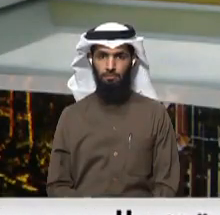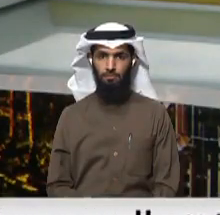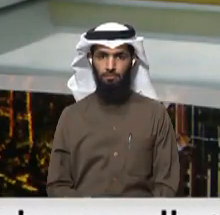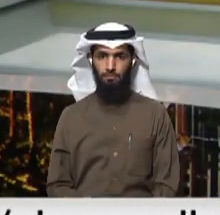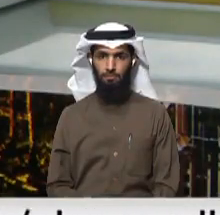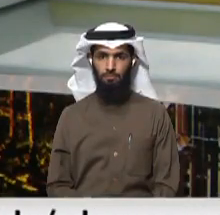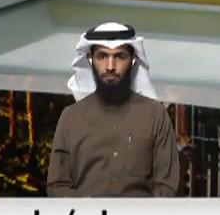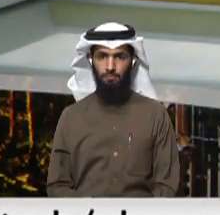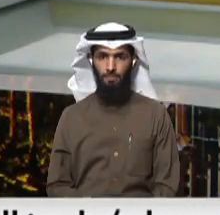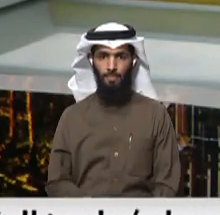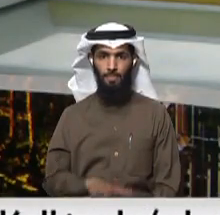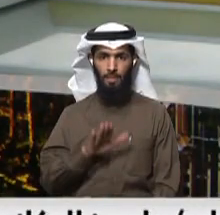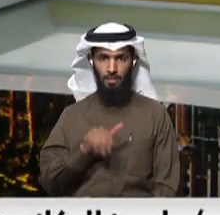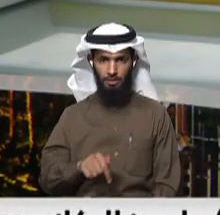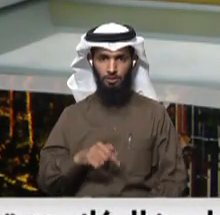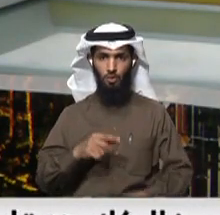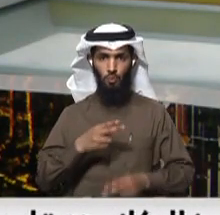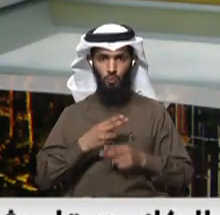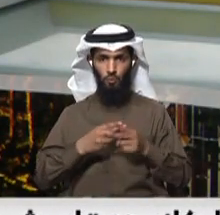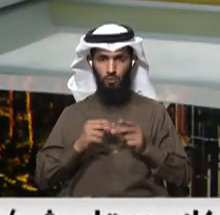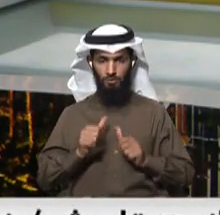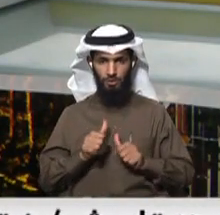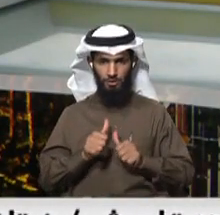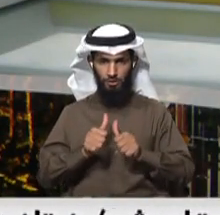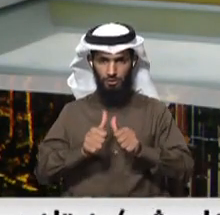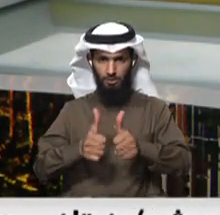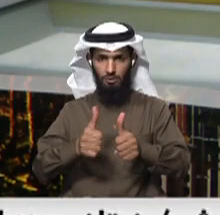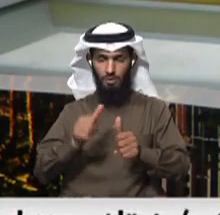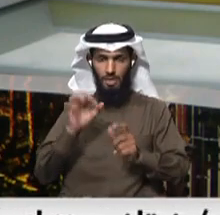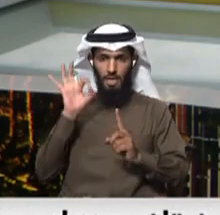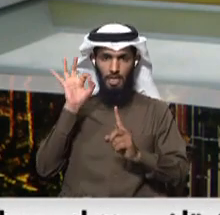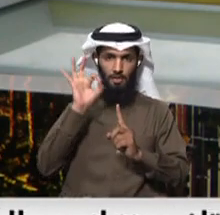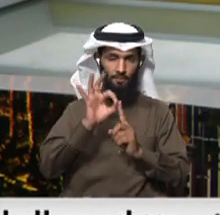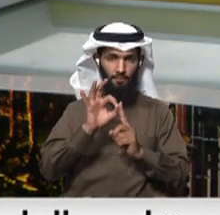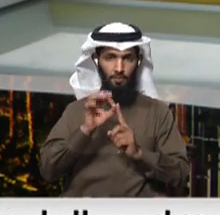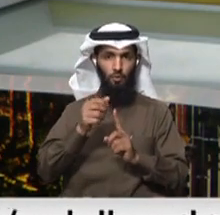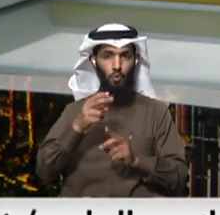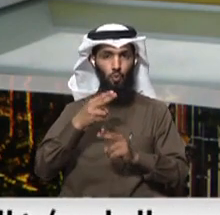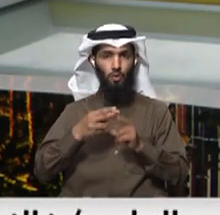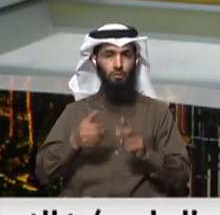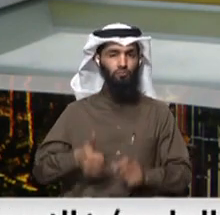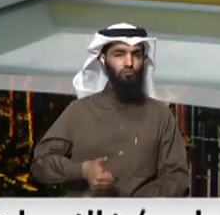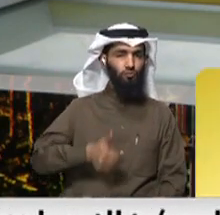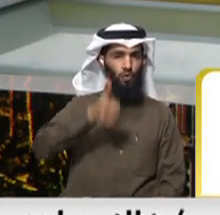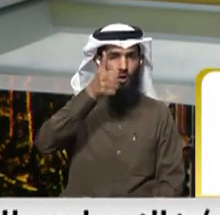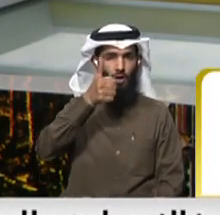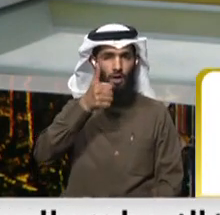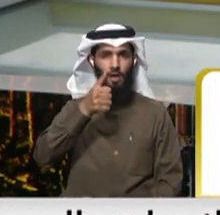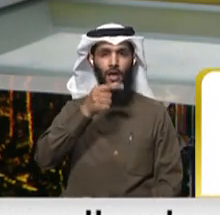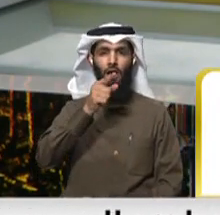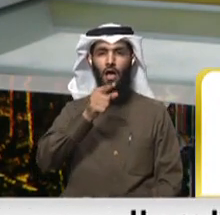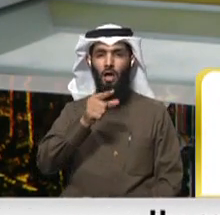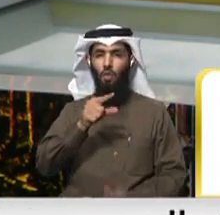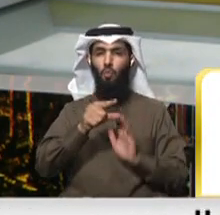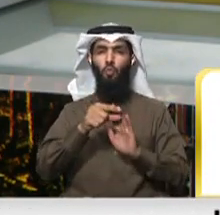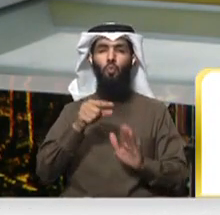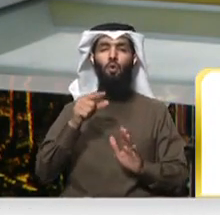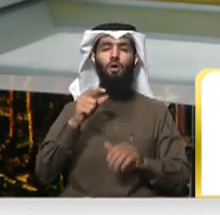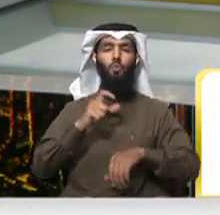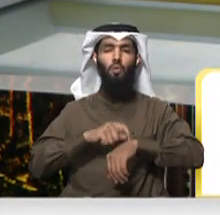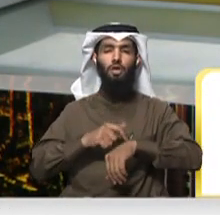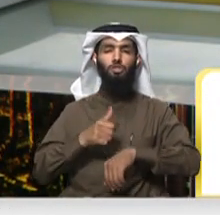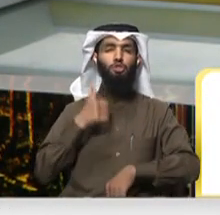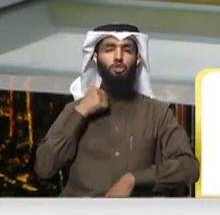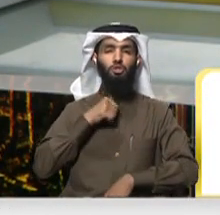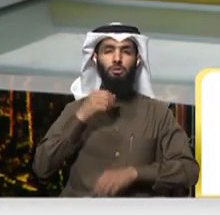تتجه البلاد بمؤسسته المختلفه لتحقيق رؤيه كويت جديده بعهدها المتجدد والذي